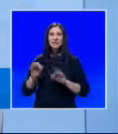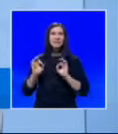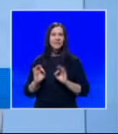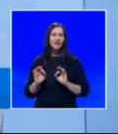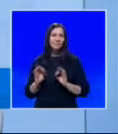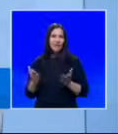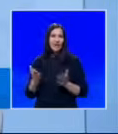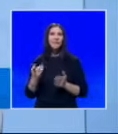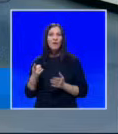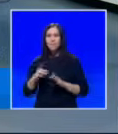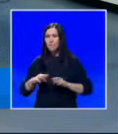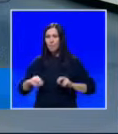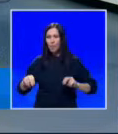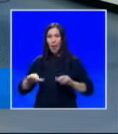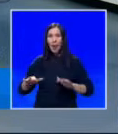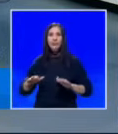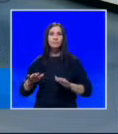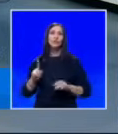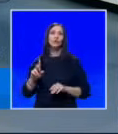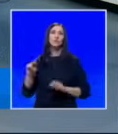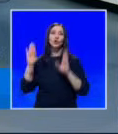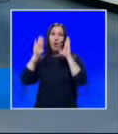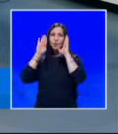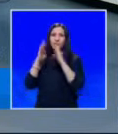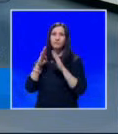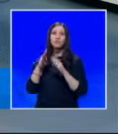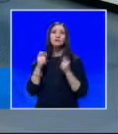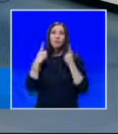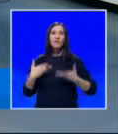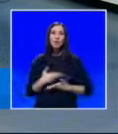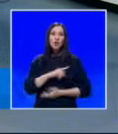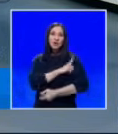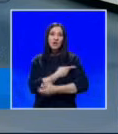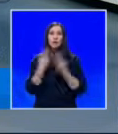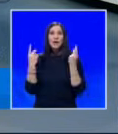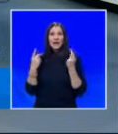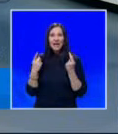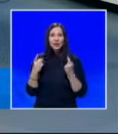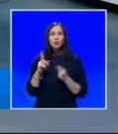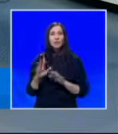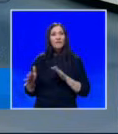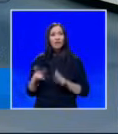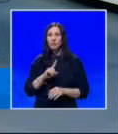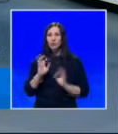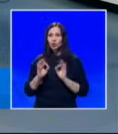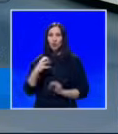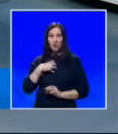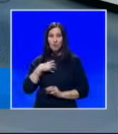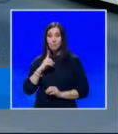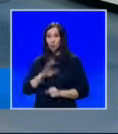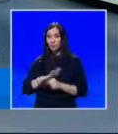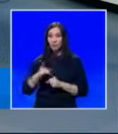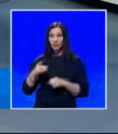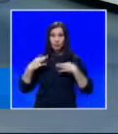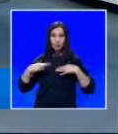което вие говорите, консервативното, се появява нужда от силни играчи, които евентуално, нали, ГЕРБ събере, не точно ГЕРБ може да запълни това пространство адекватно.